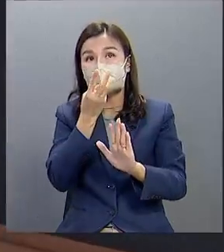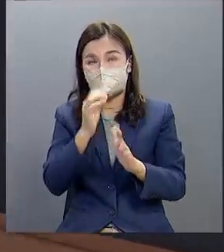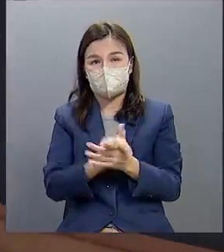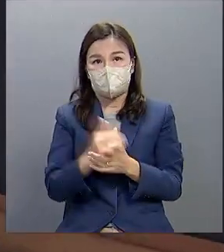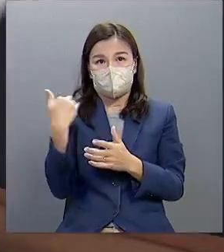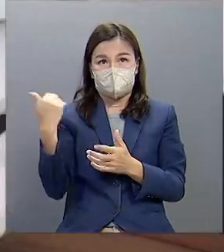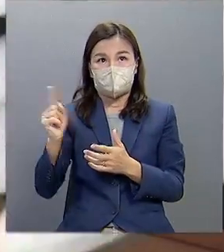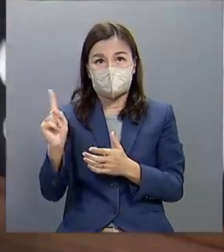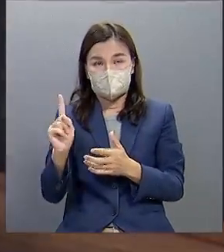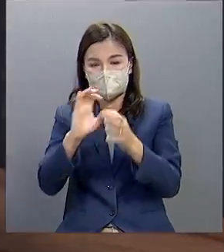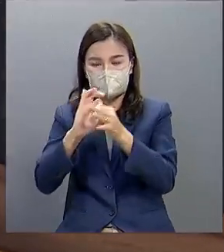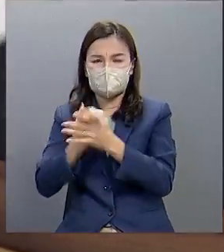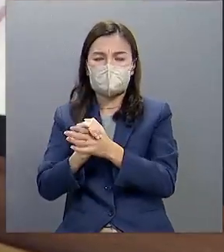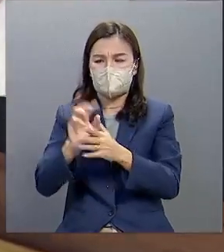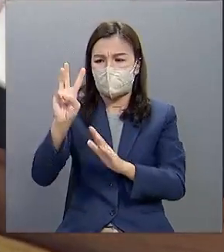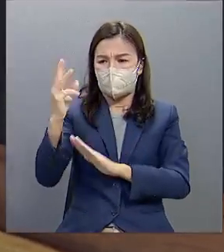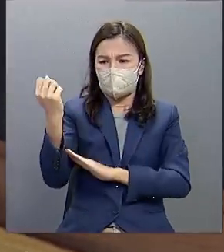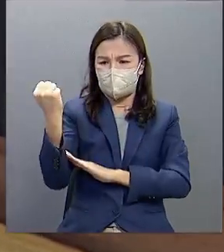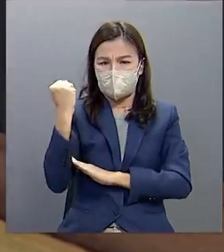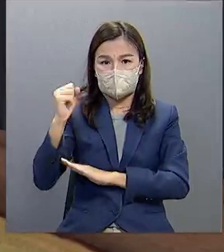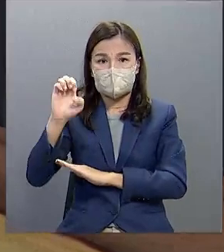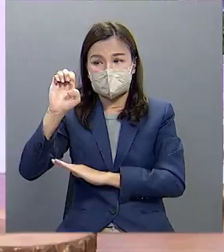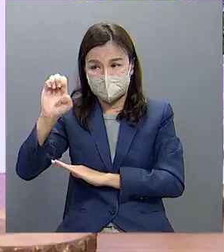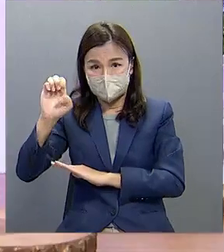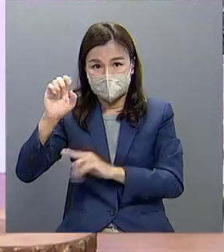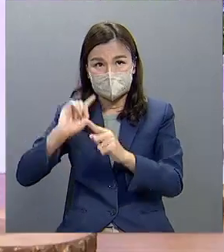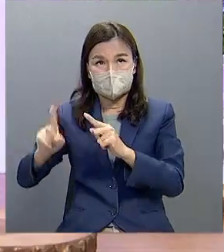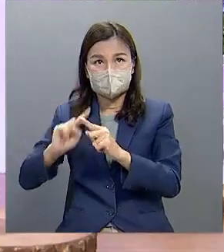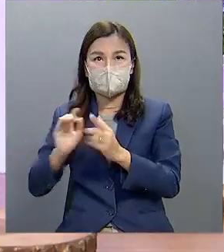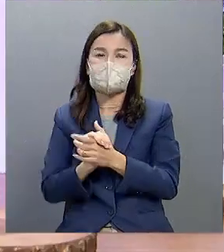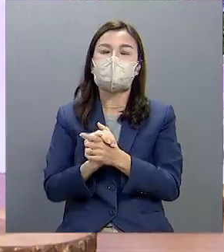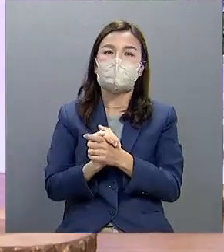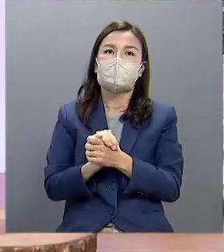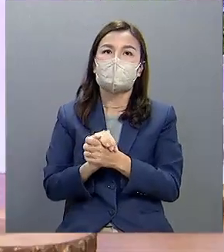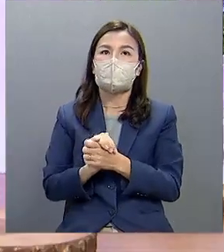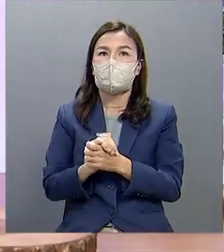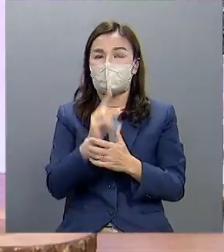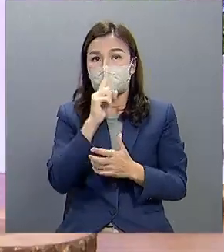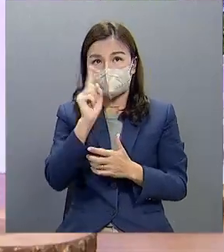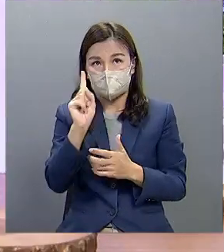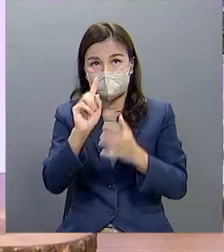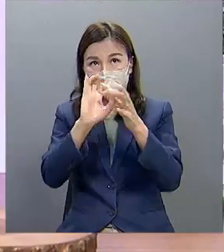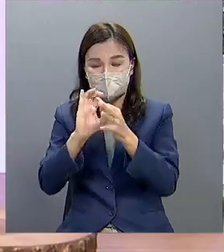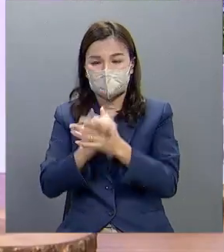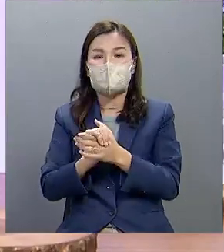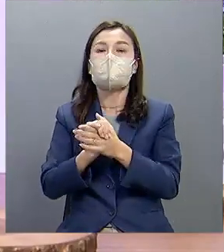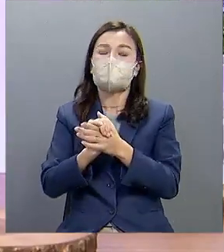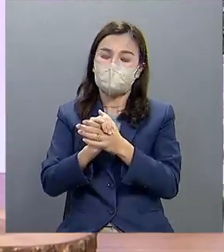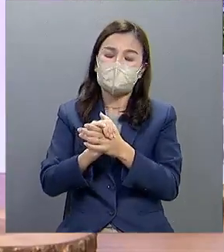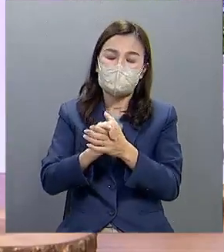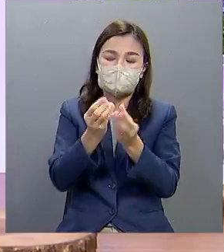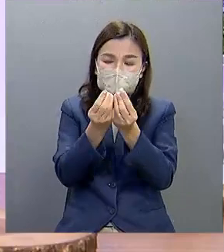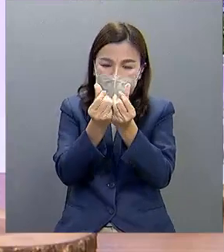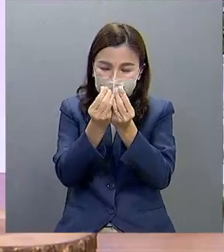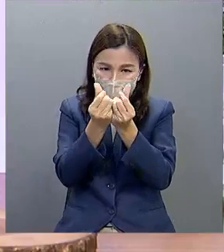แล้วก็การกลายเป็นน้ำนมเนี่ยก็จะสามารถทำได้ยากกว่าน้ำมันที่มาจากการสังเคราะห์อย่างเช่นมินเนอรัลออยล์อะไรอย่างเงี้ย